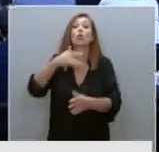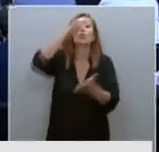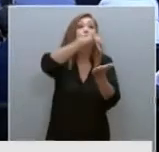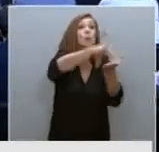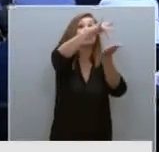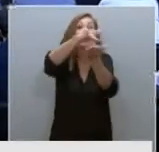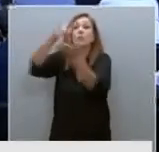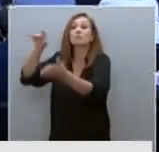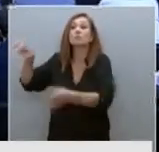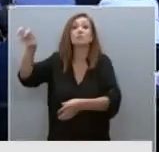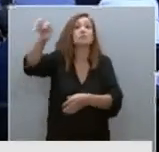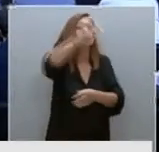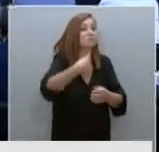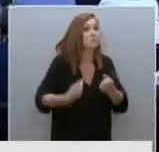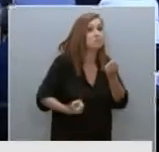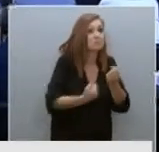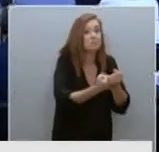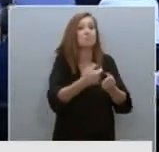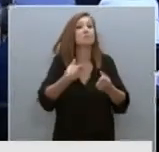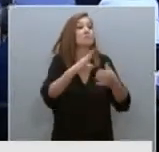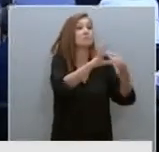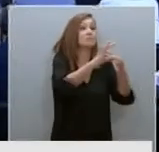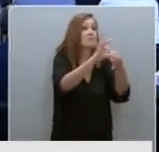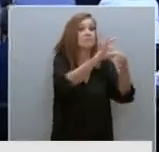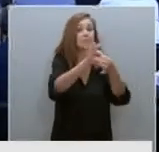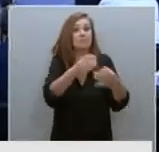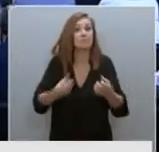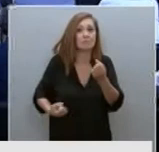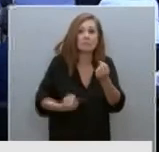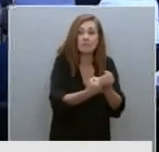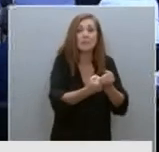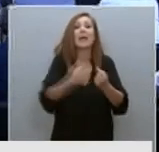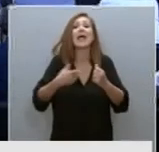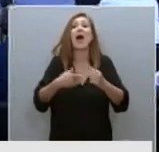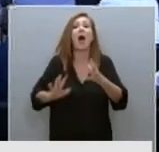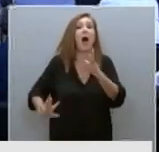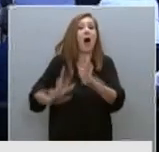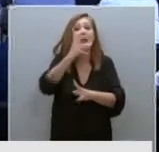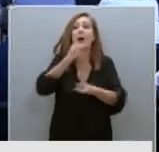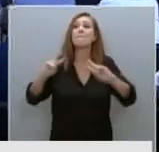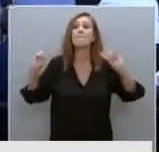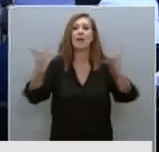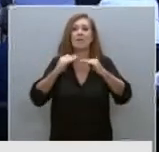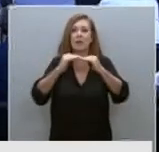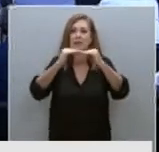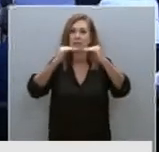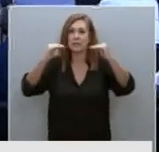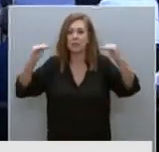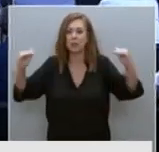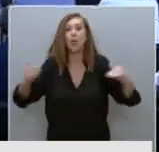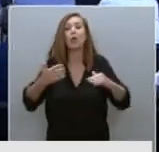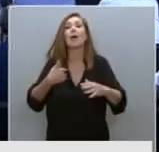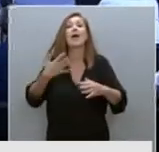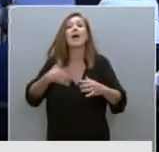τοπικότητας, είναι η ενίσχυση της εδαφικής συνοχής, είναι μια ισόρροπη περιφερειακή ανάπτυξη που θα περνάει μέσα από τη βελτίωση της